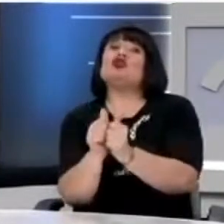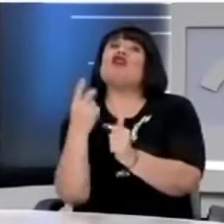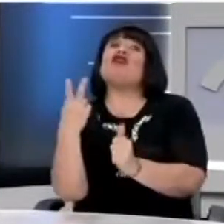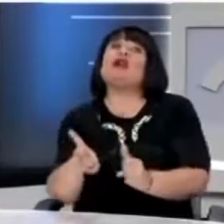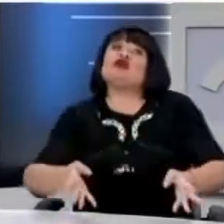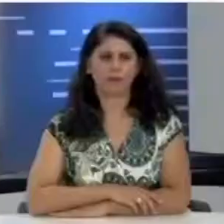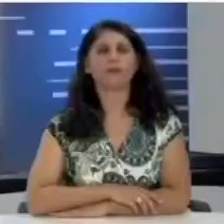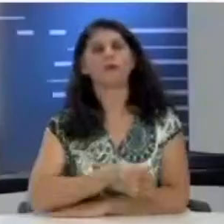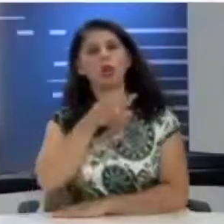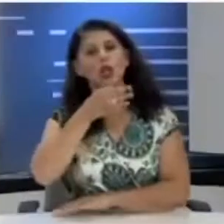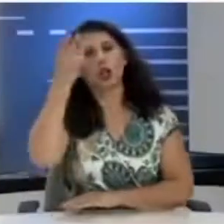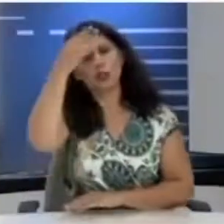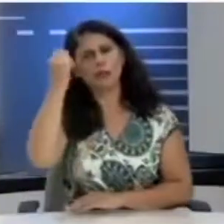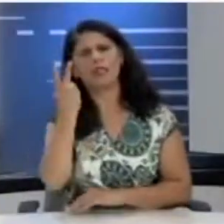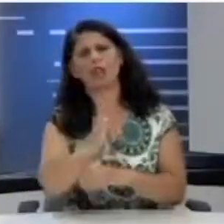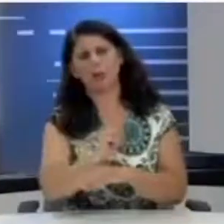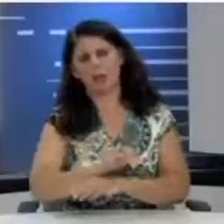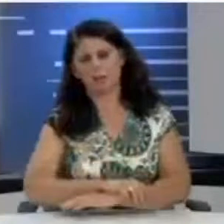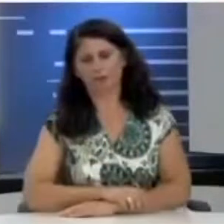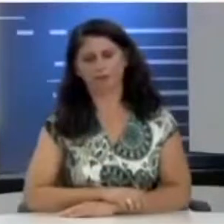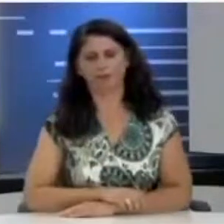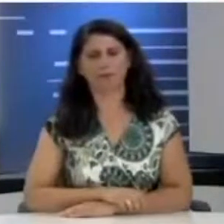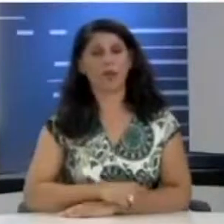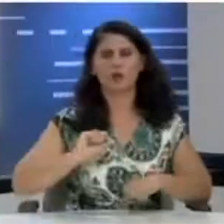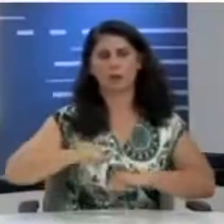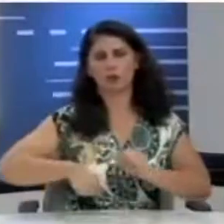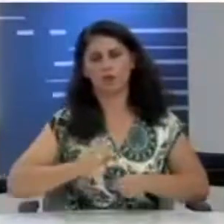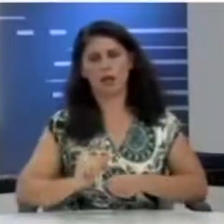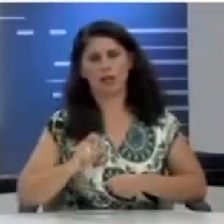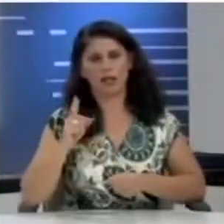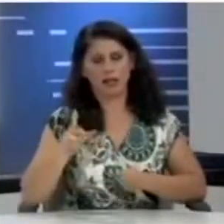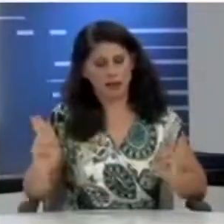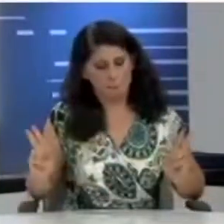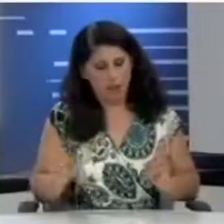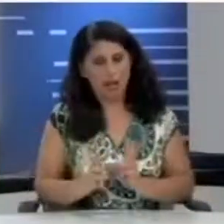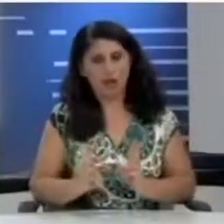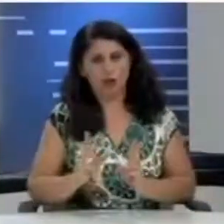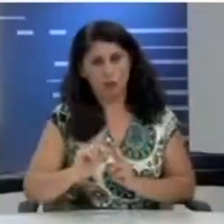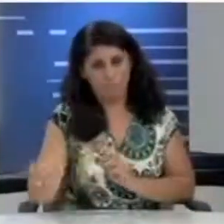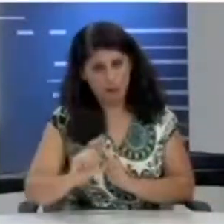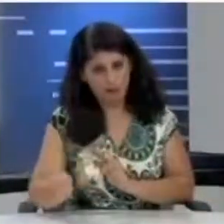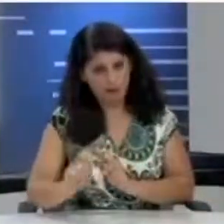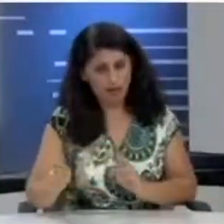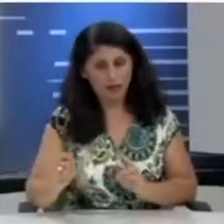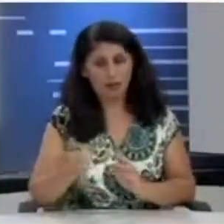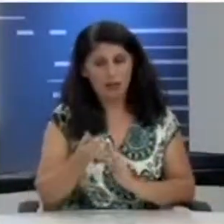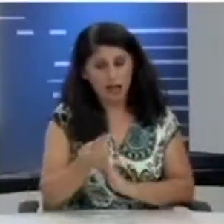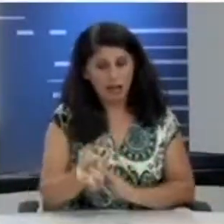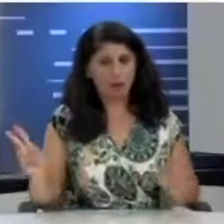σας στο Μέγαρο Μαξίμου. Εμείς κάναμε μία πολύ δύσκολη προσπάθεια και να περιορίσουμε τις αμοιβές και να περιορίσουμε τον